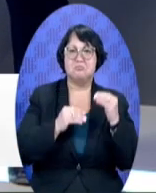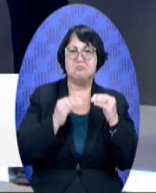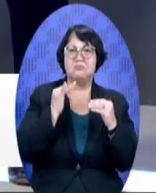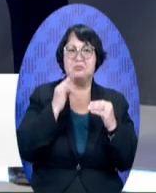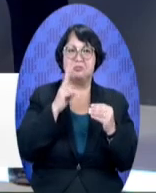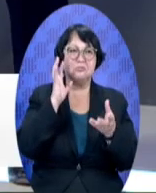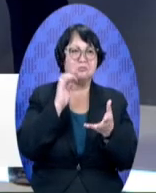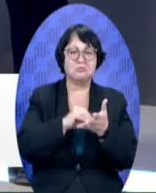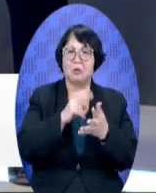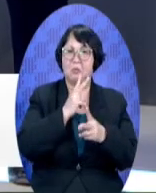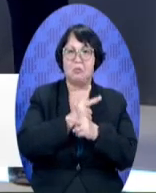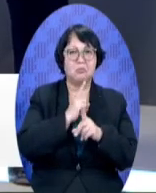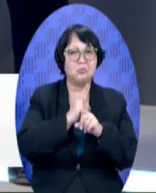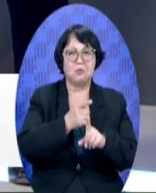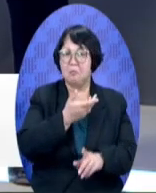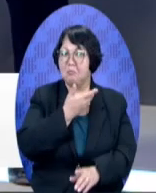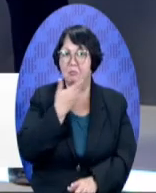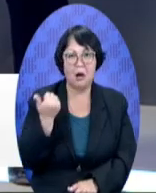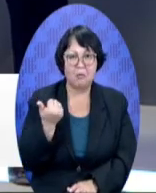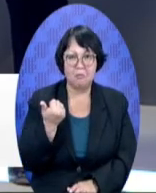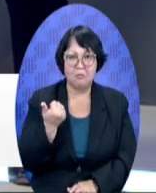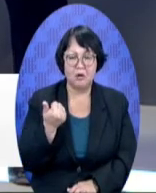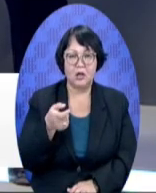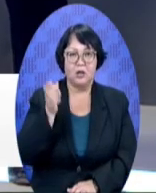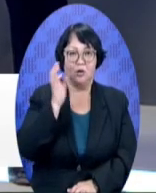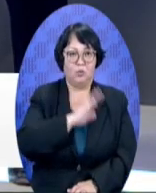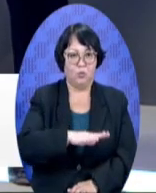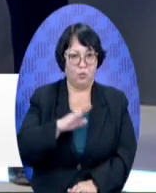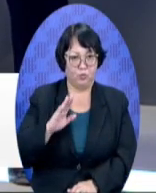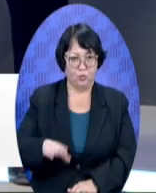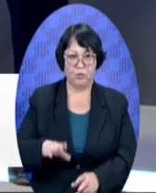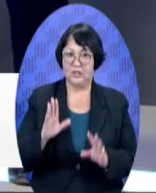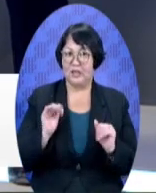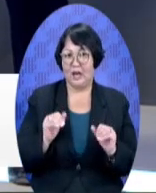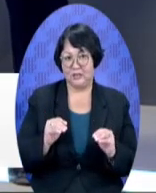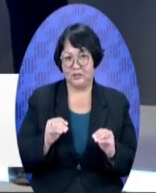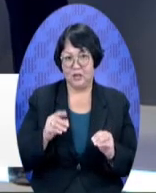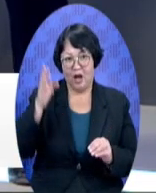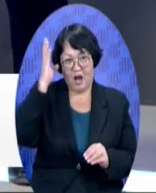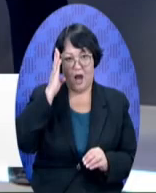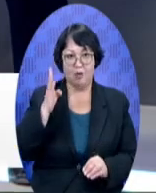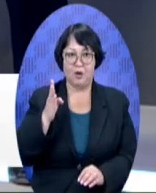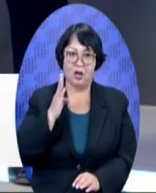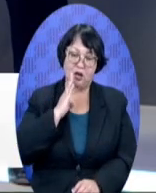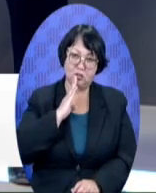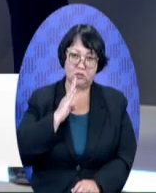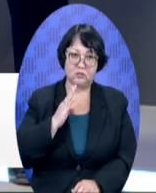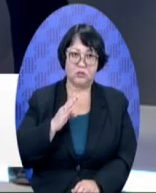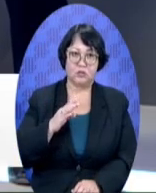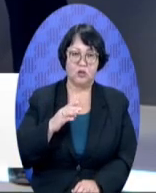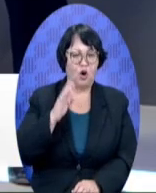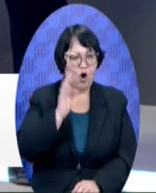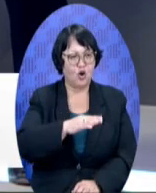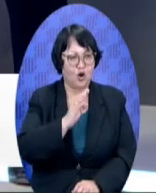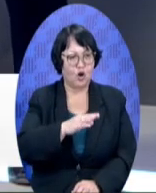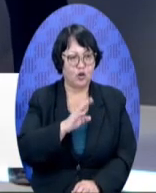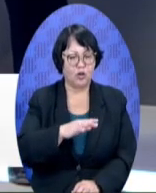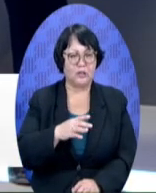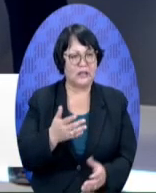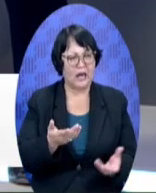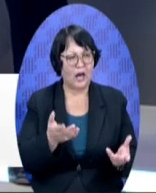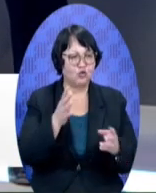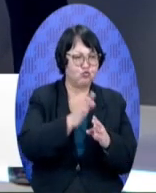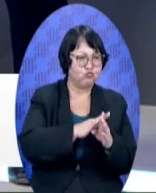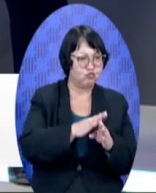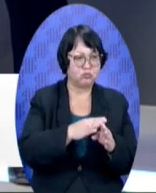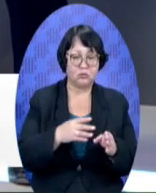байна. Тэгэхээр өнөөдөр манай хүүхдүүд ямар байдалтай байна вэ гэвэл ердөө эцэг эхчүүд нь хай хуй наан цаана гэж байгаагаас өөр